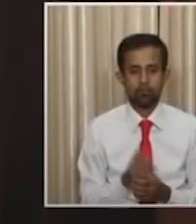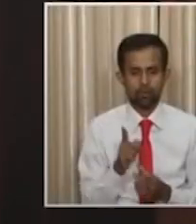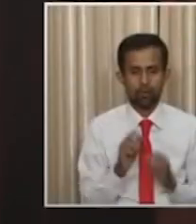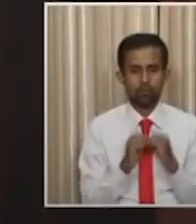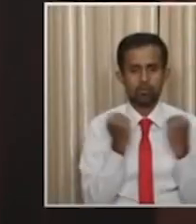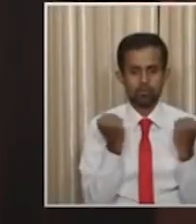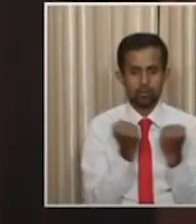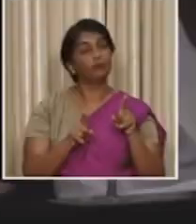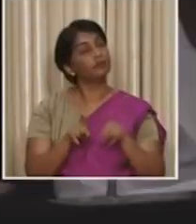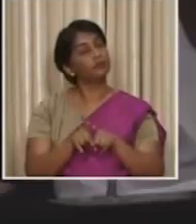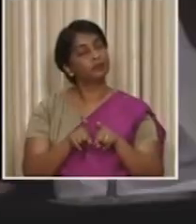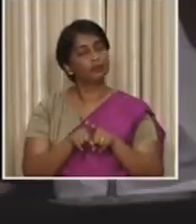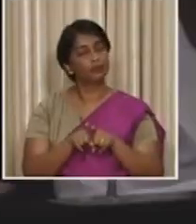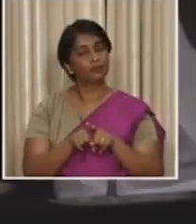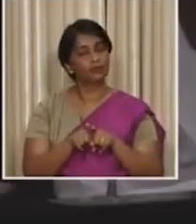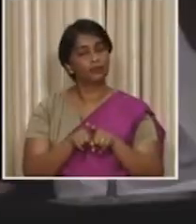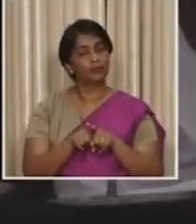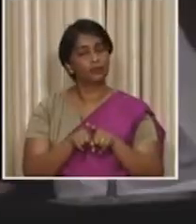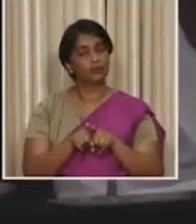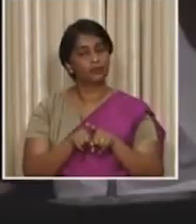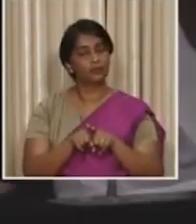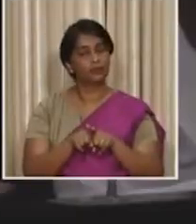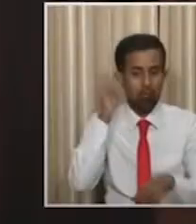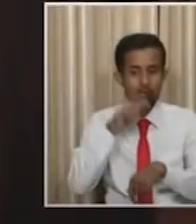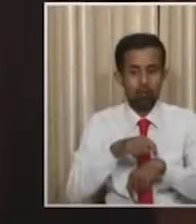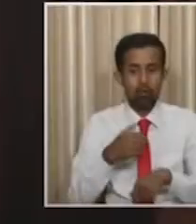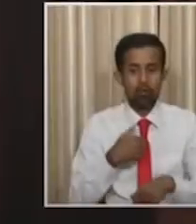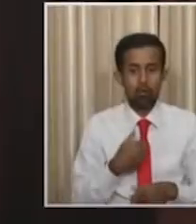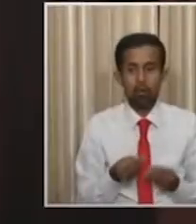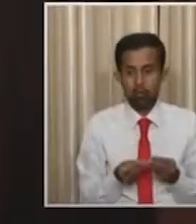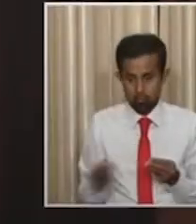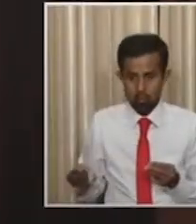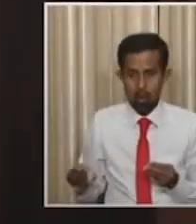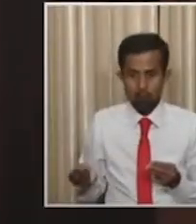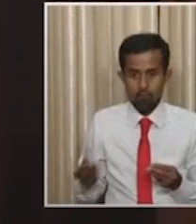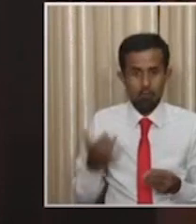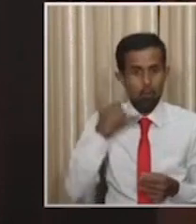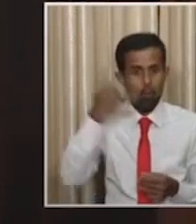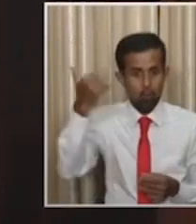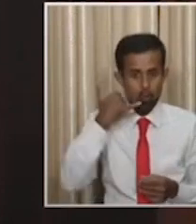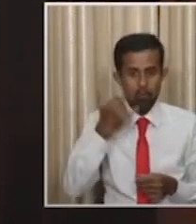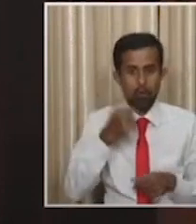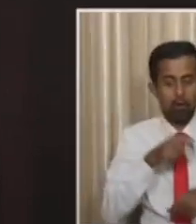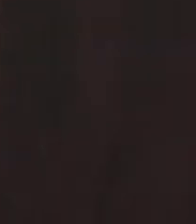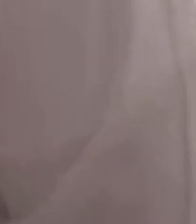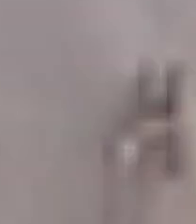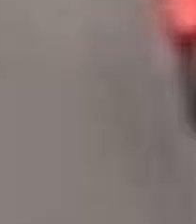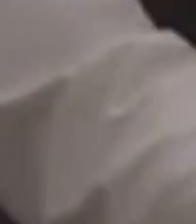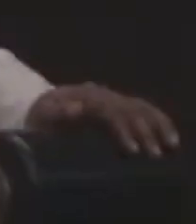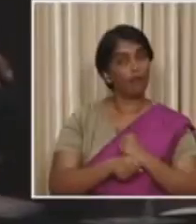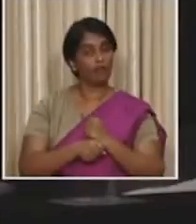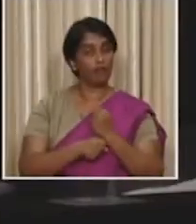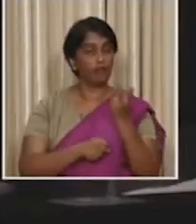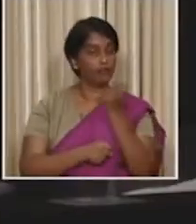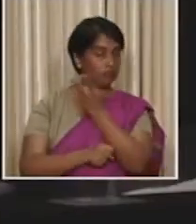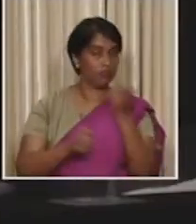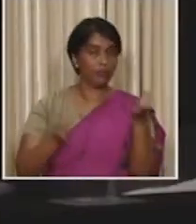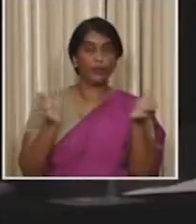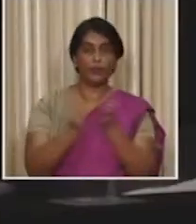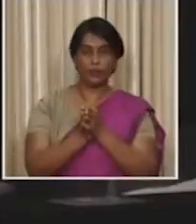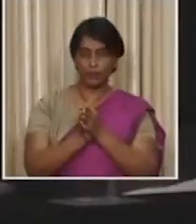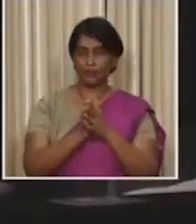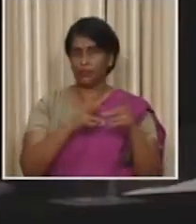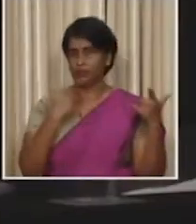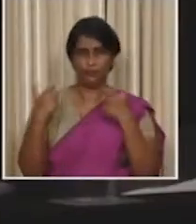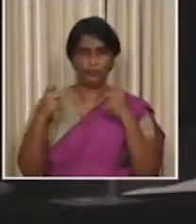உங்களுடைய அசிங்கமான அரசியலை, இவருடைய கொலைகளுக்கு இந்த நாளில் நீதி கிடைத்ததா? பழி வாங்குவதற்காக அரசியல் செய்த ஒரு குழுவினர், தமிழீழ விடுதலை